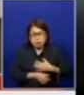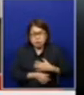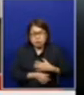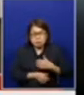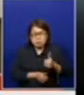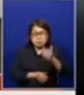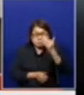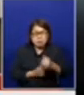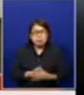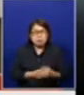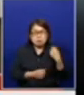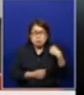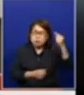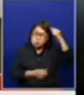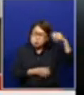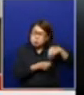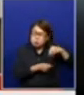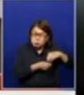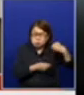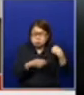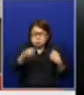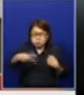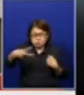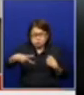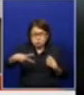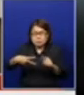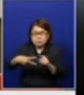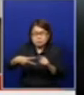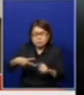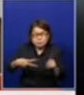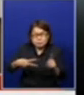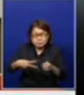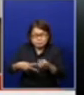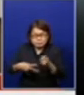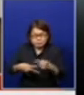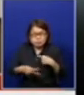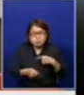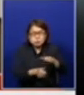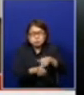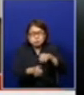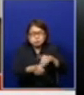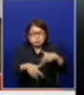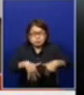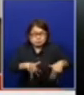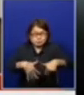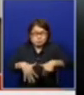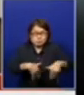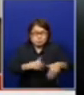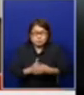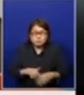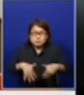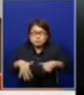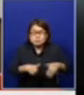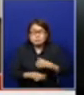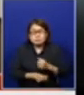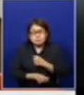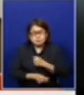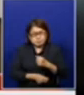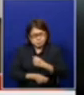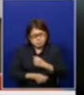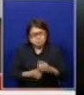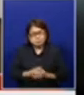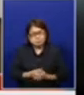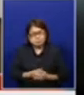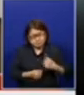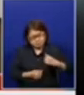มมี2อย่างในสมองอย่างแรกผมสงสารชาวบ้านที่ทนทุกข์เจ็บปวด